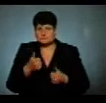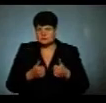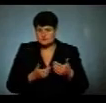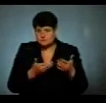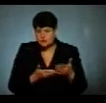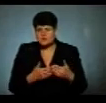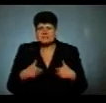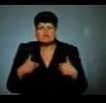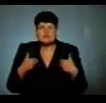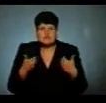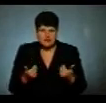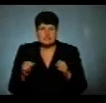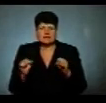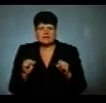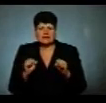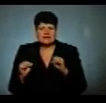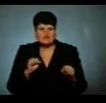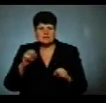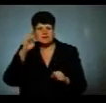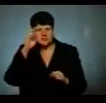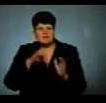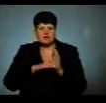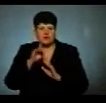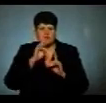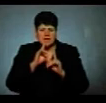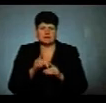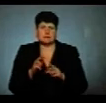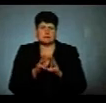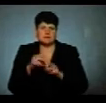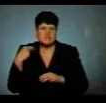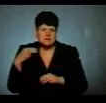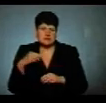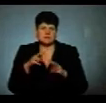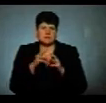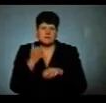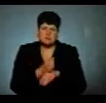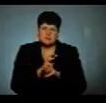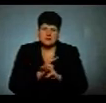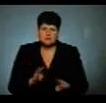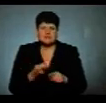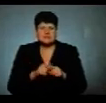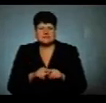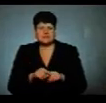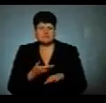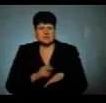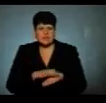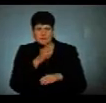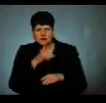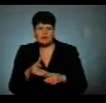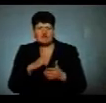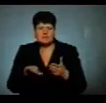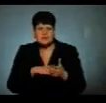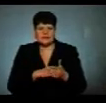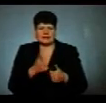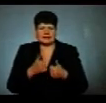до керівництва держави, до Верховної Ради, до президента, до прем'єр-міністра, щоб на такий складний період відмінити тендери для